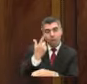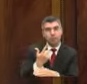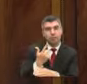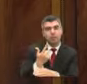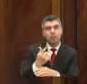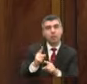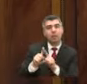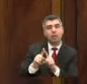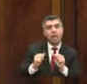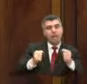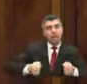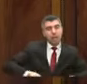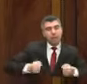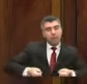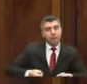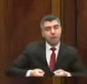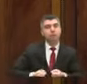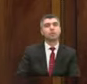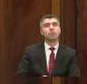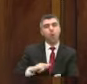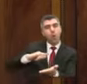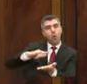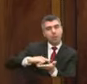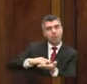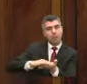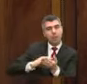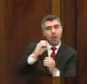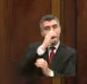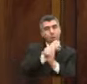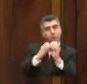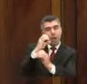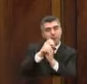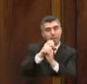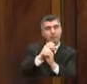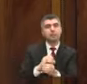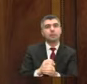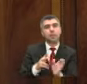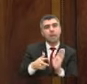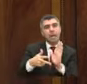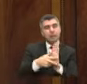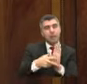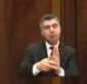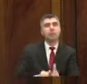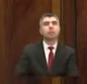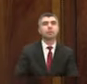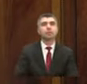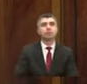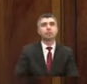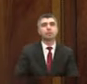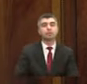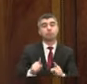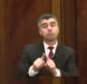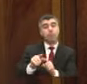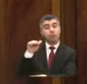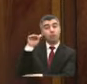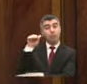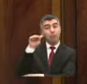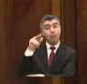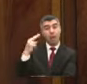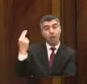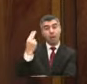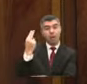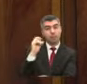إفران، شفشاون، حسيمة، وزان، والقصر الكبير. بالنسبة للجامعة ديال الأقاليم الجنوبية، تتوفر